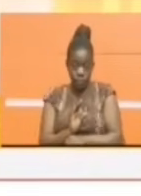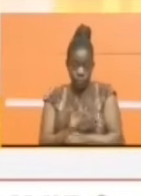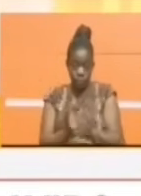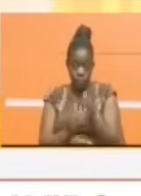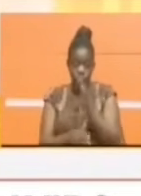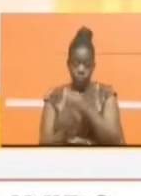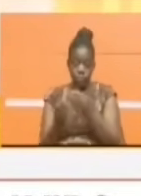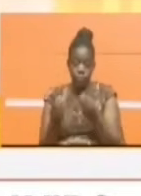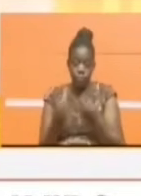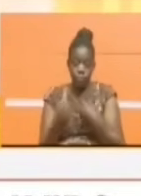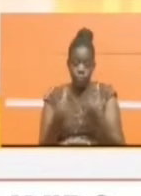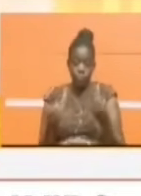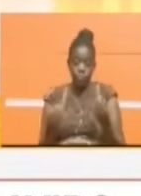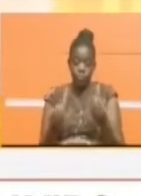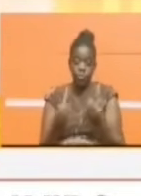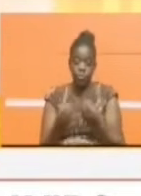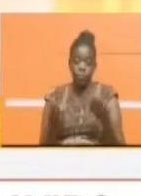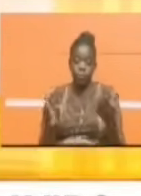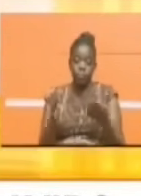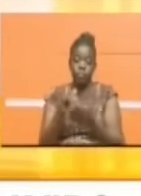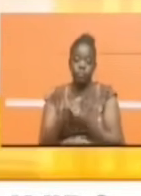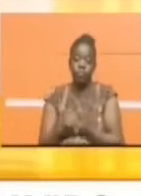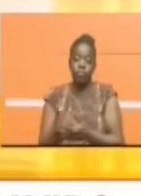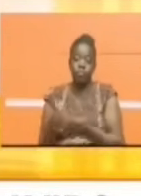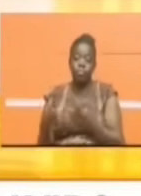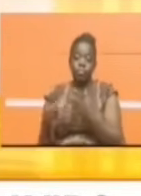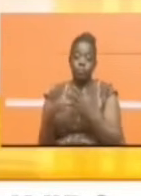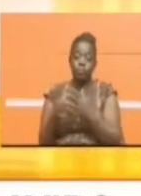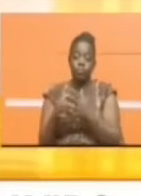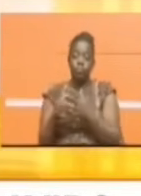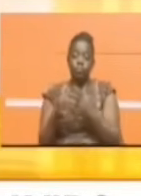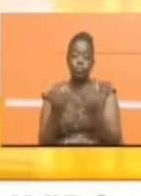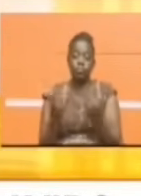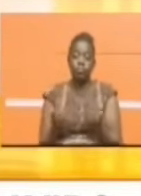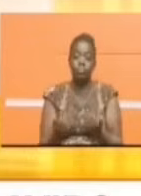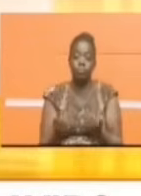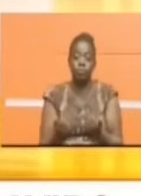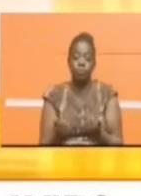Omukama atuwadde abafumbo bangi abagattibwa ensangi zino.